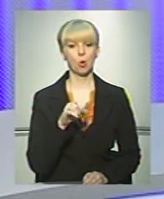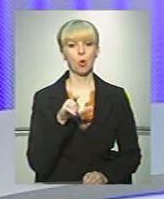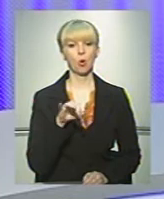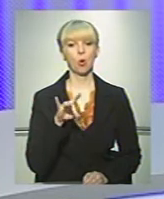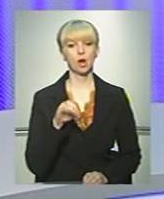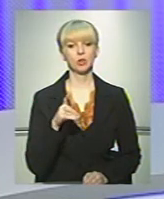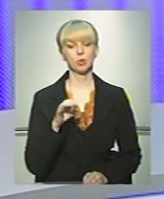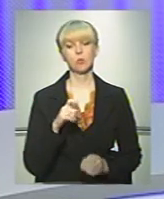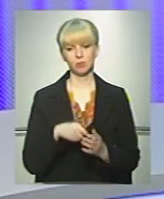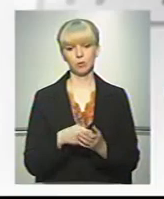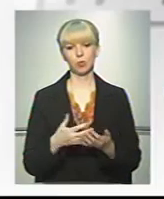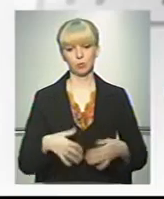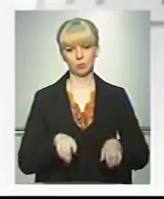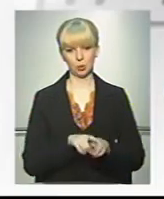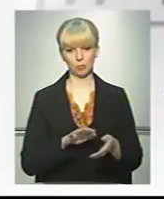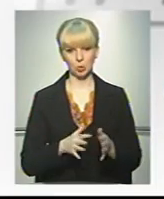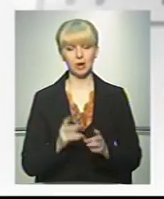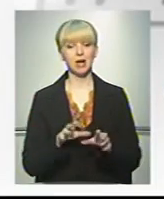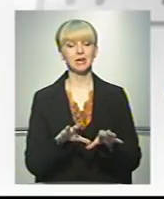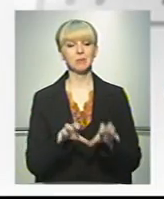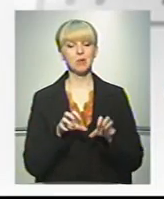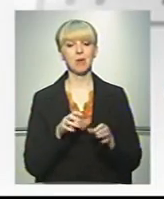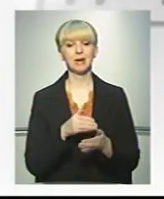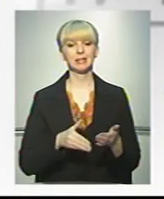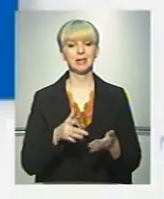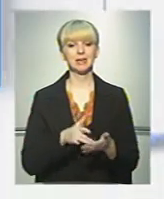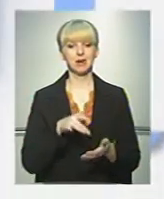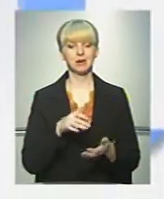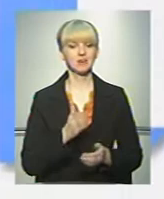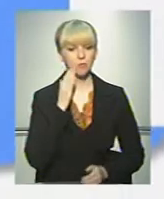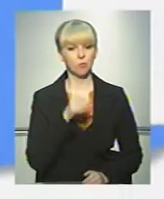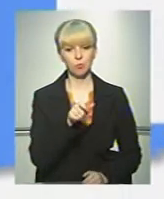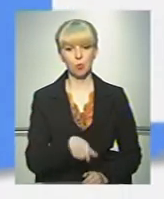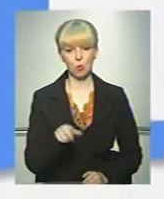більше дізнаєтесь про такі події. Як сприймають децентралізацію буковинці?